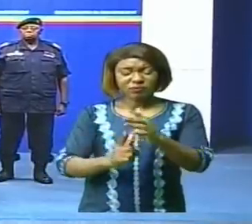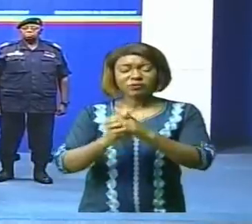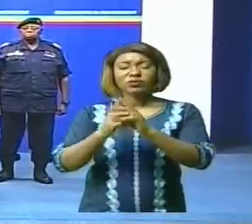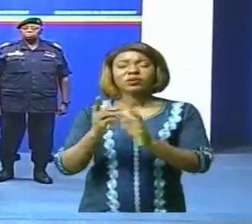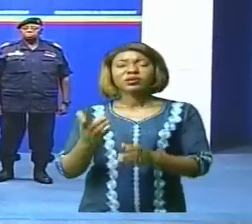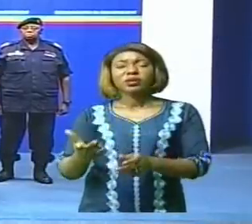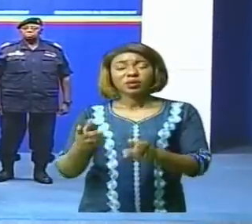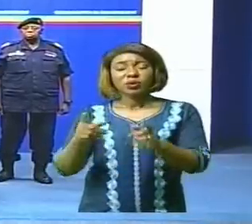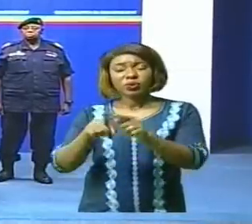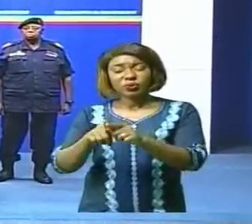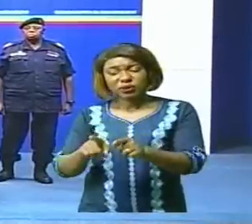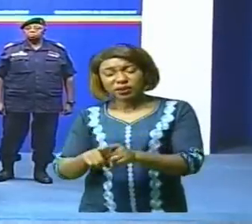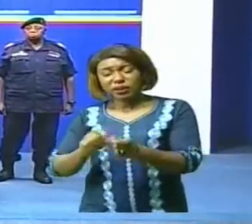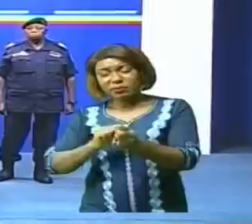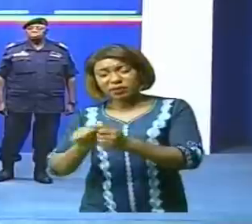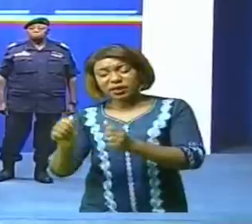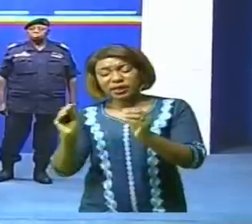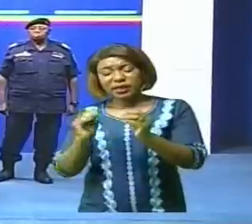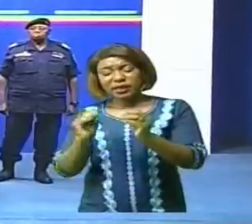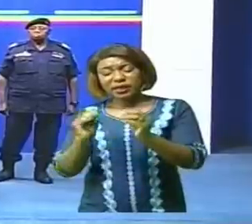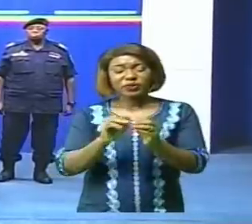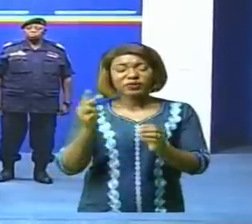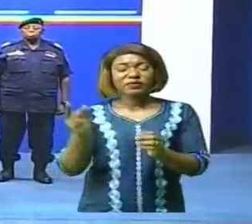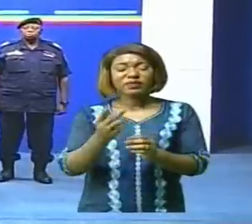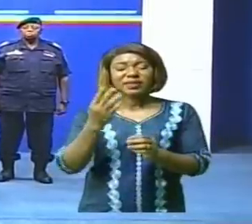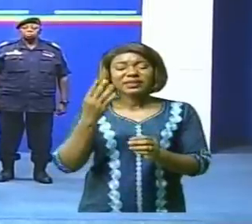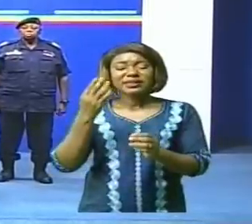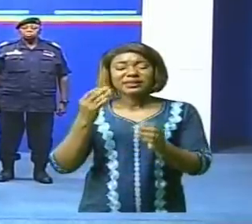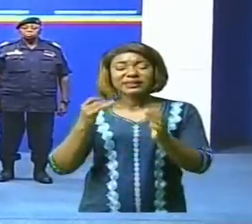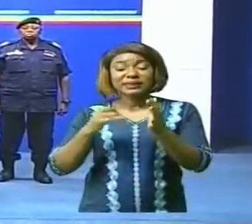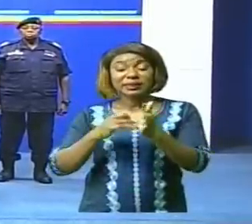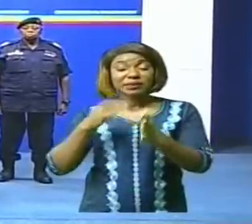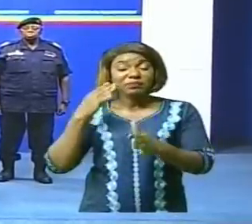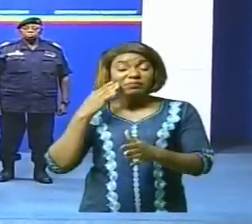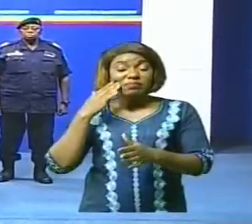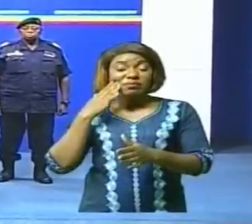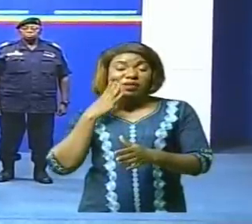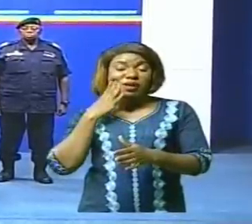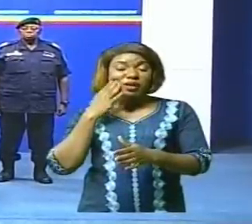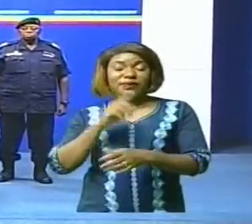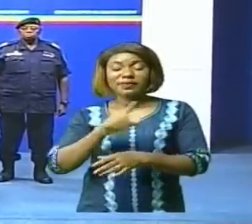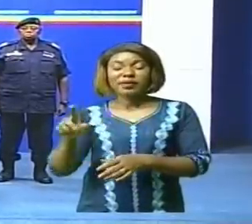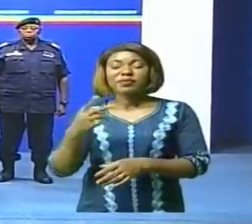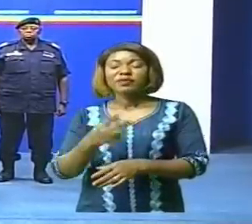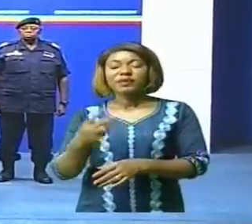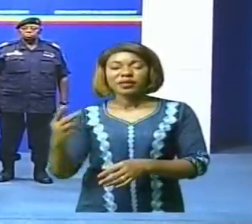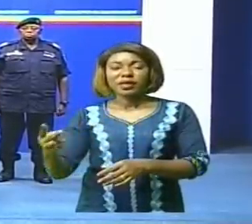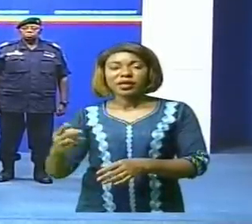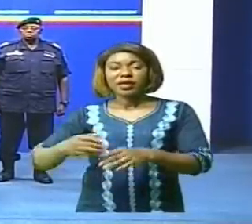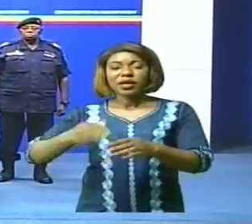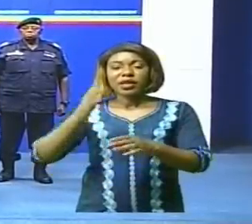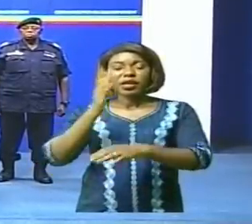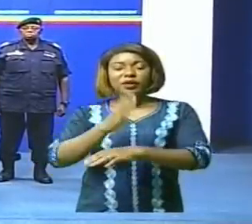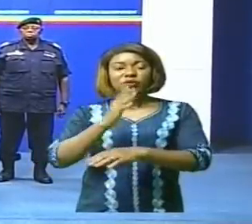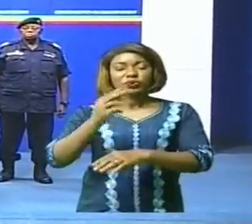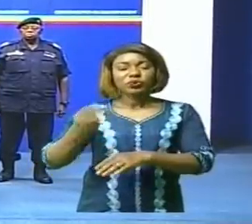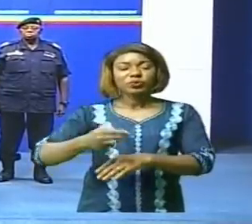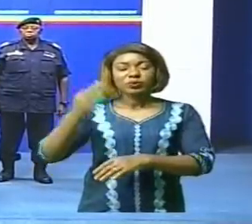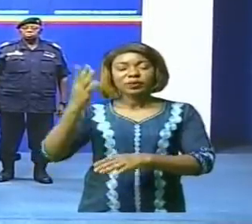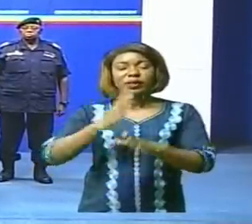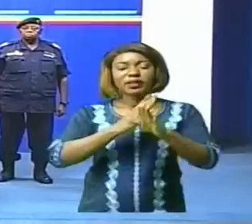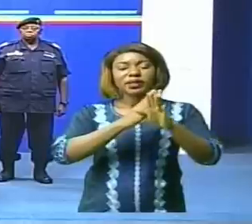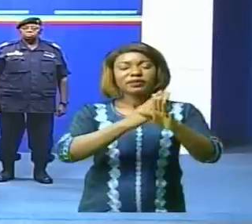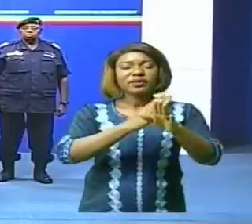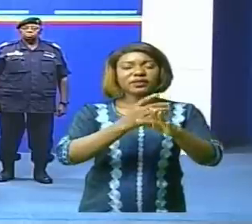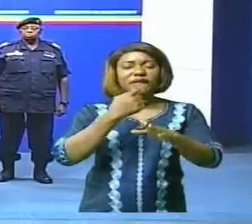et consécutivement à la réunion du 27 mai 2022, le Conseil supérieur de la Défense a pris des mesures